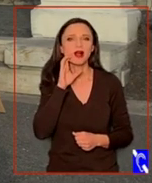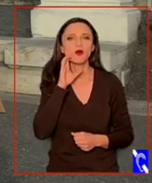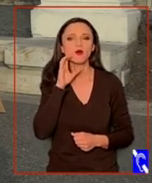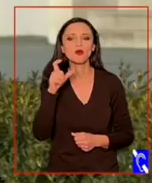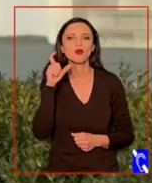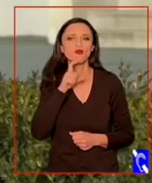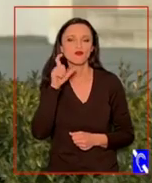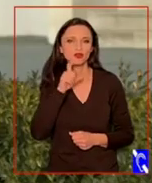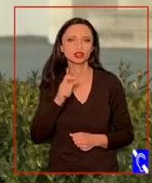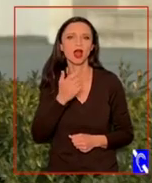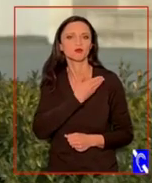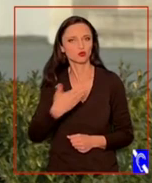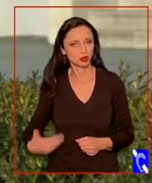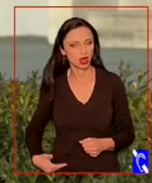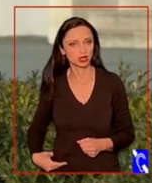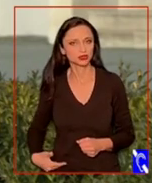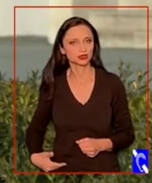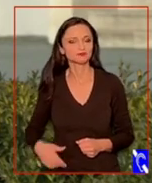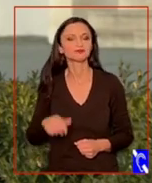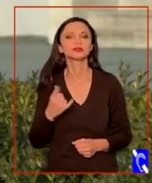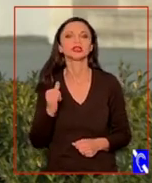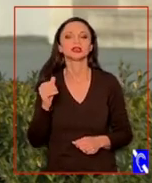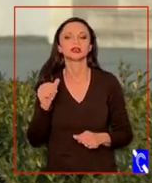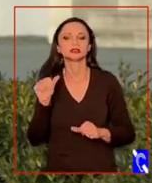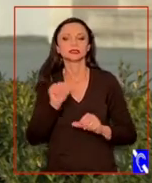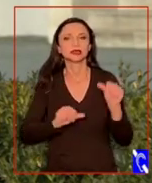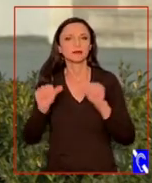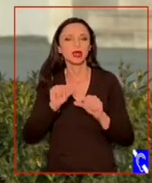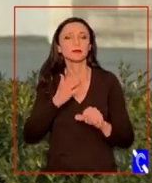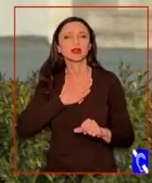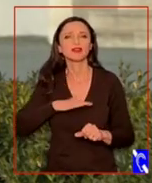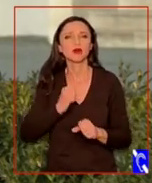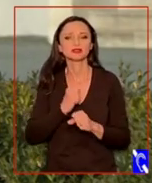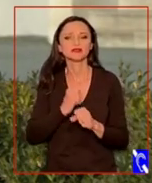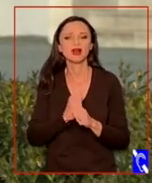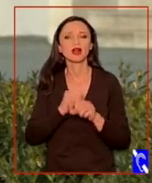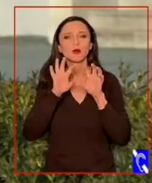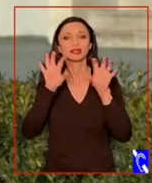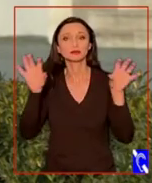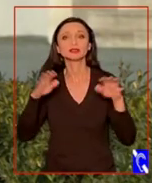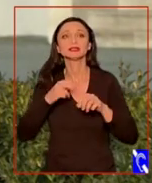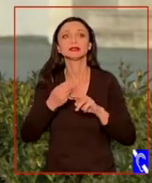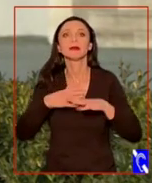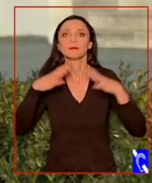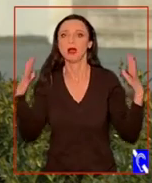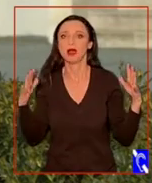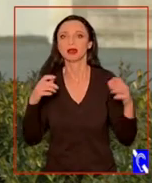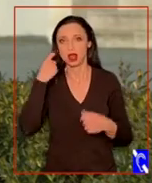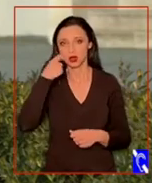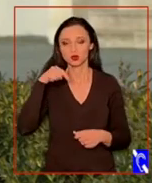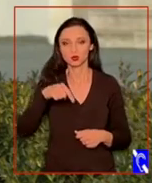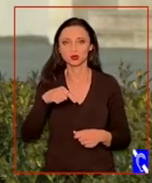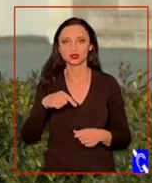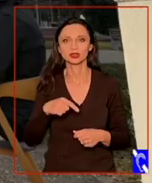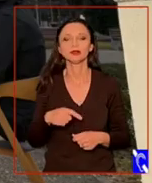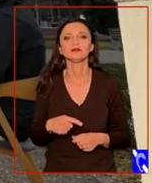la Focșani, la București, iar în septembrie intenționez să fac o expoziție mai amplă la Cluj-Napoca